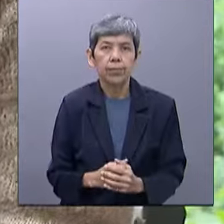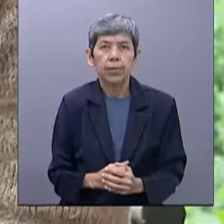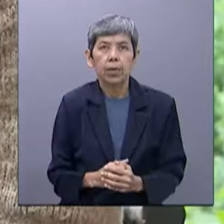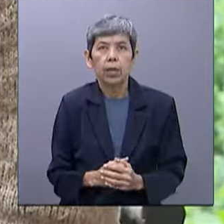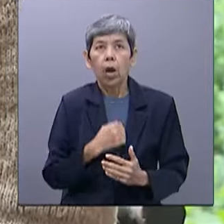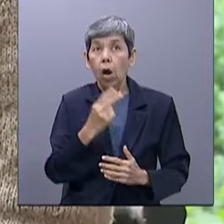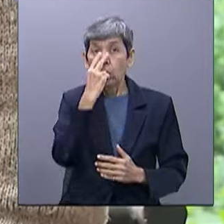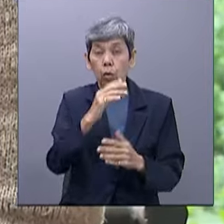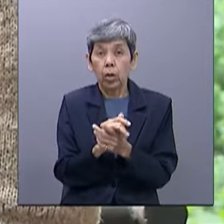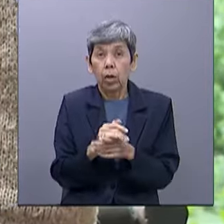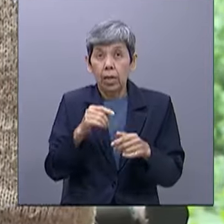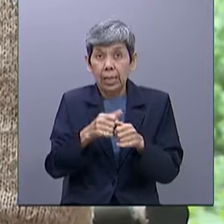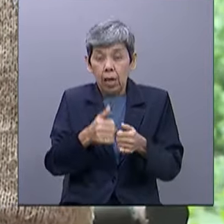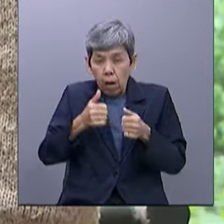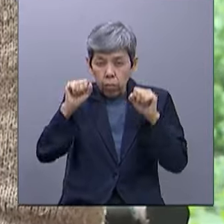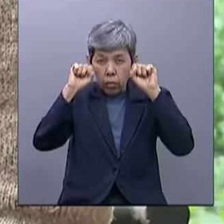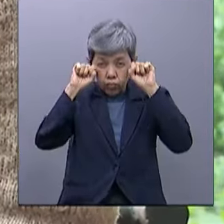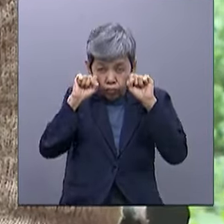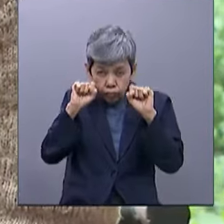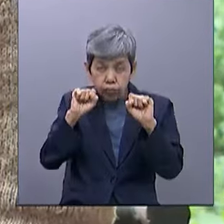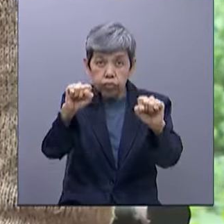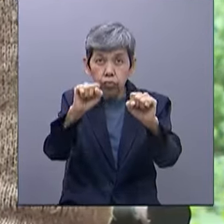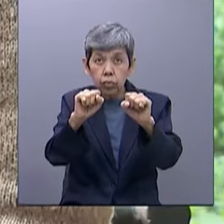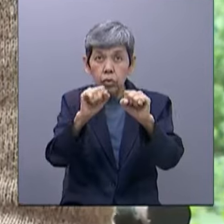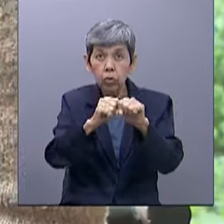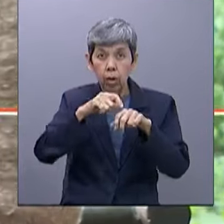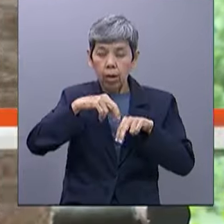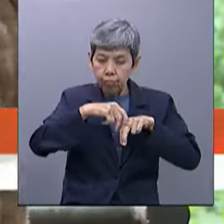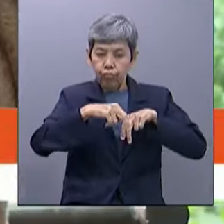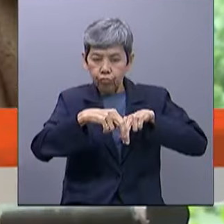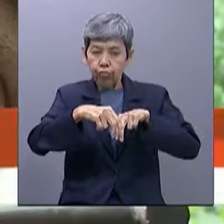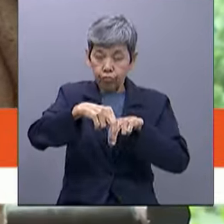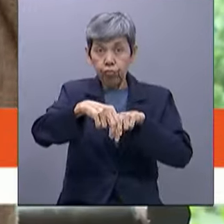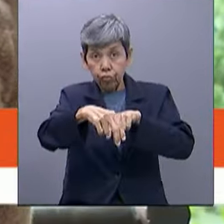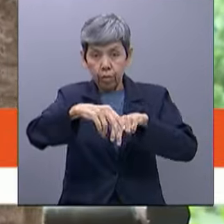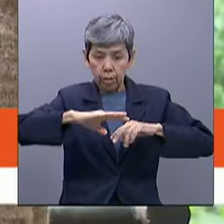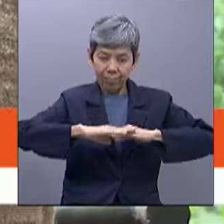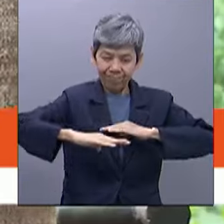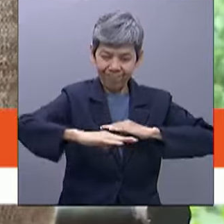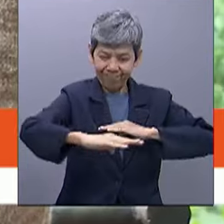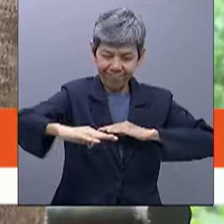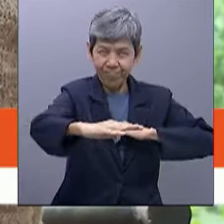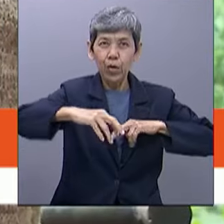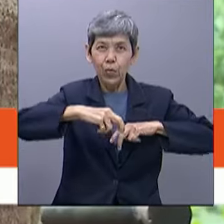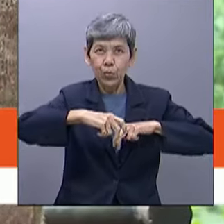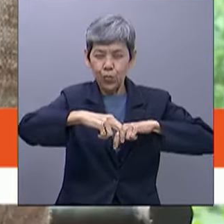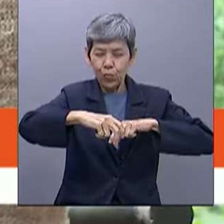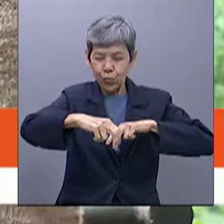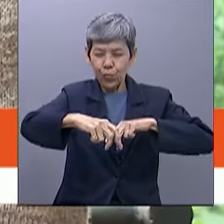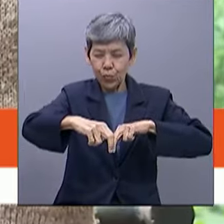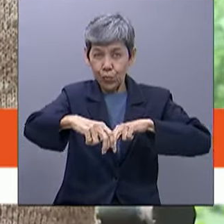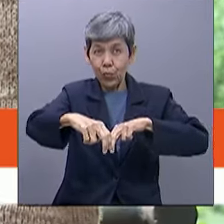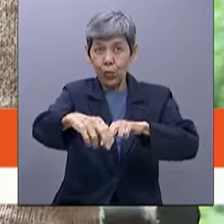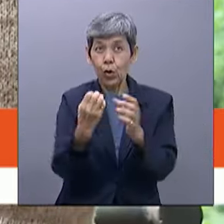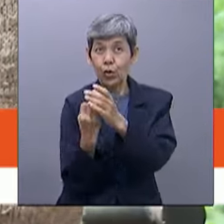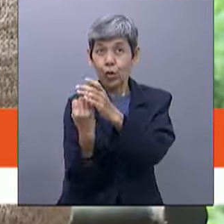การณ์ตอนระหว่างที่ลูกค้าเรากำลังเล่นกิจกรรมเ่อเป็นการเดินสะพานจากแพลตฟอร์มด้านนู้นเข้ามาแพลตฟอร์มด้านนี้นะคะแล้วก็ต้น